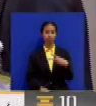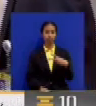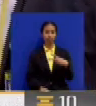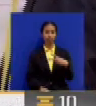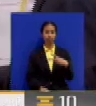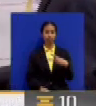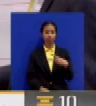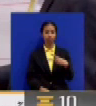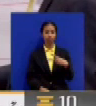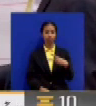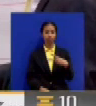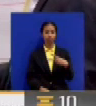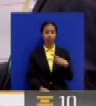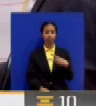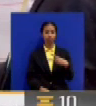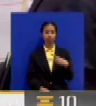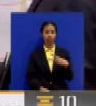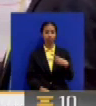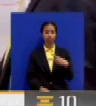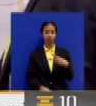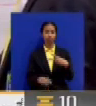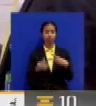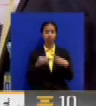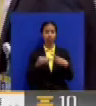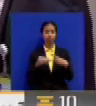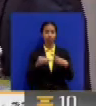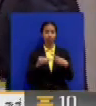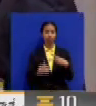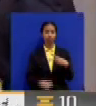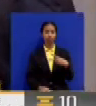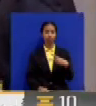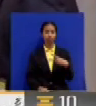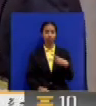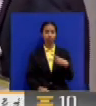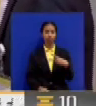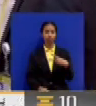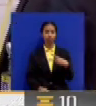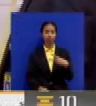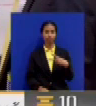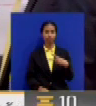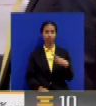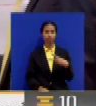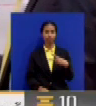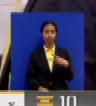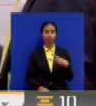มาเนี่ยมาโปะชนะนี้ปุ๊บแล้วเนี่ยเขาได้ไป376เสียงก่อนนะ ค่ะ ท่านี้ก็ได้ไป โอ ้ โห นั่นก็ขับ